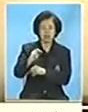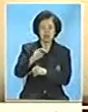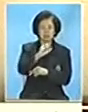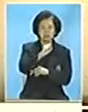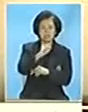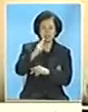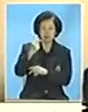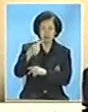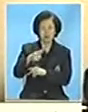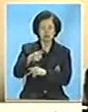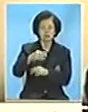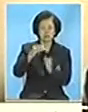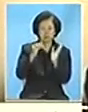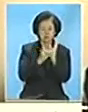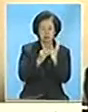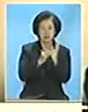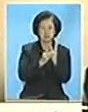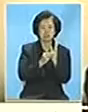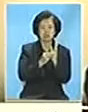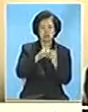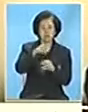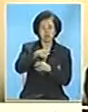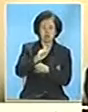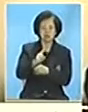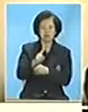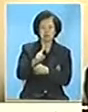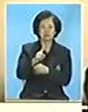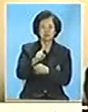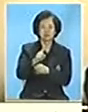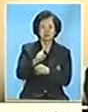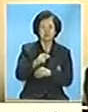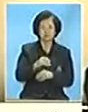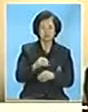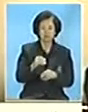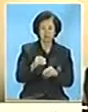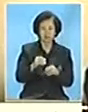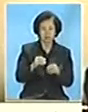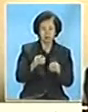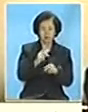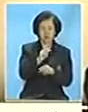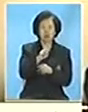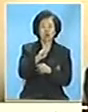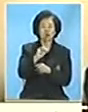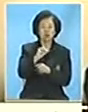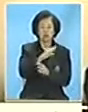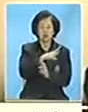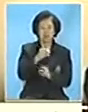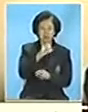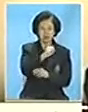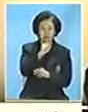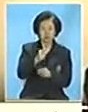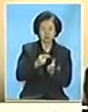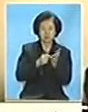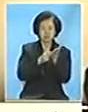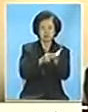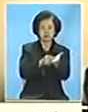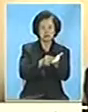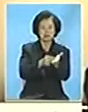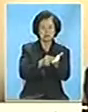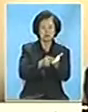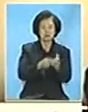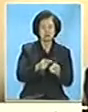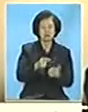รกรุงเทพมหานครพ.ศ.คณะรัฐมนตรีและสมาชิกสภาผู้แทนราษฎรเป็นผู้เสน